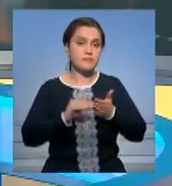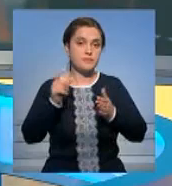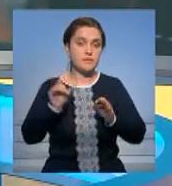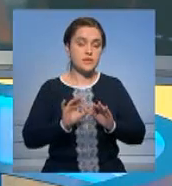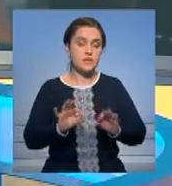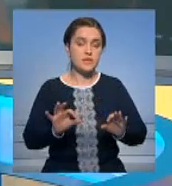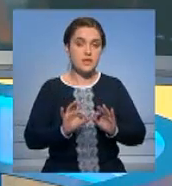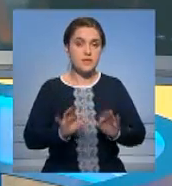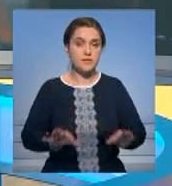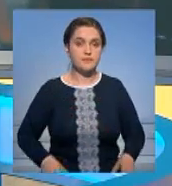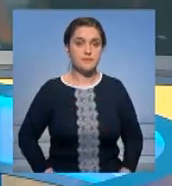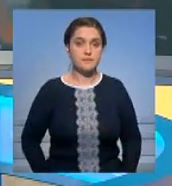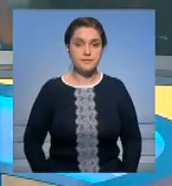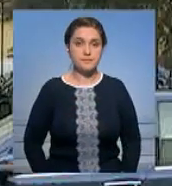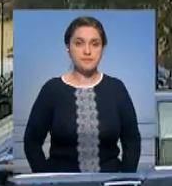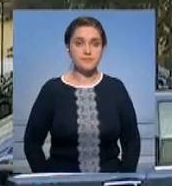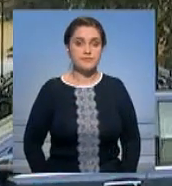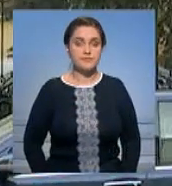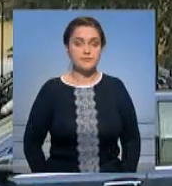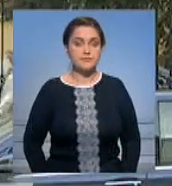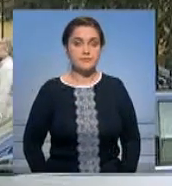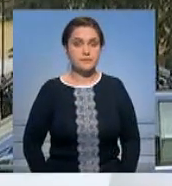материале Дана Нуржан.